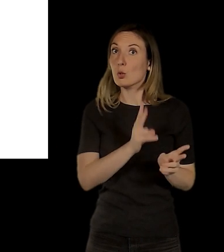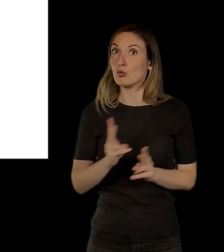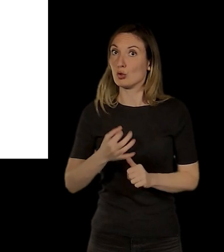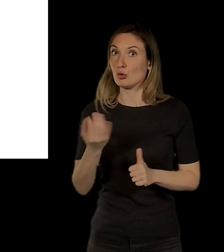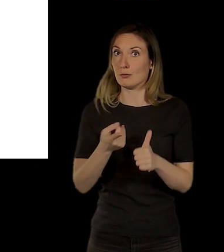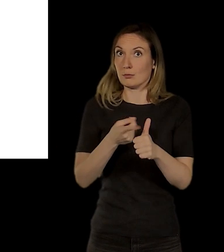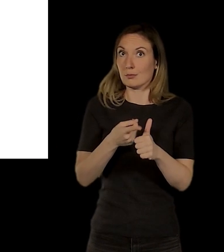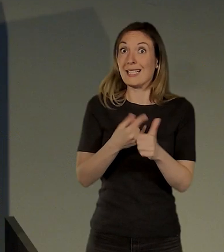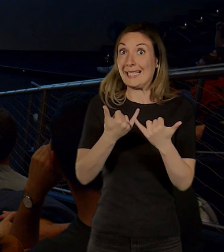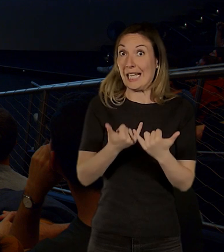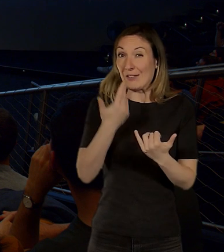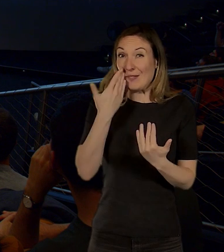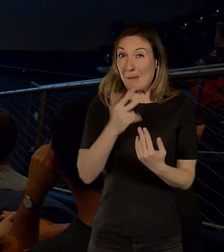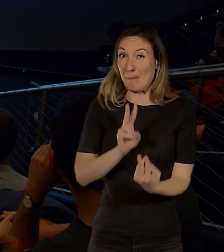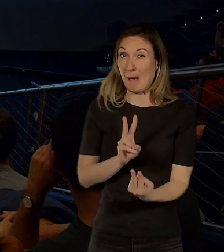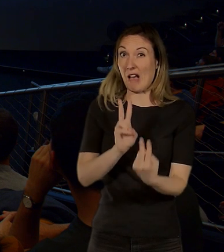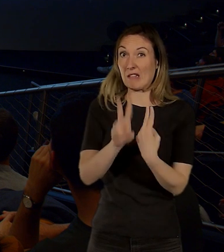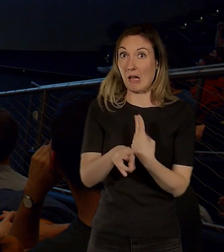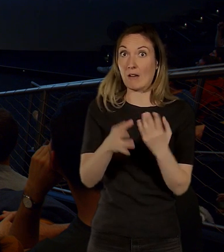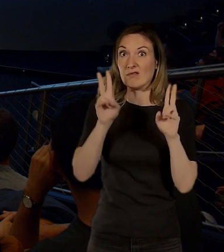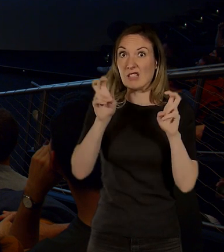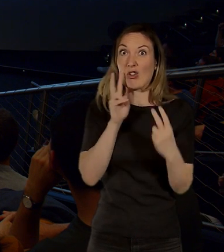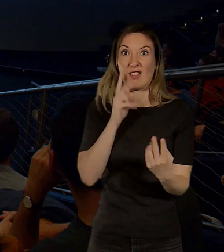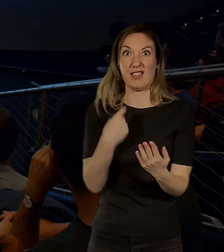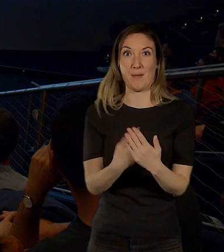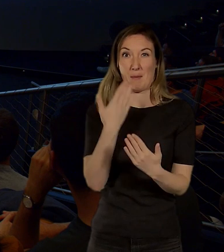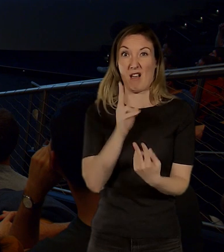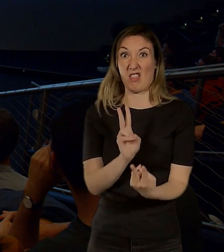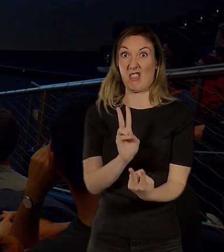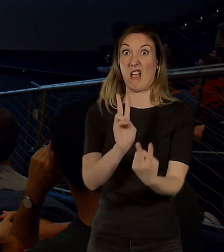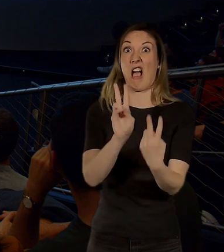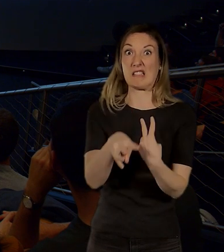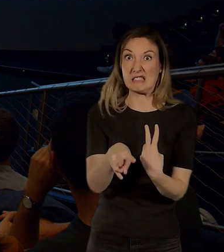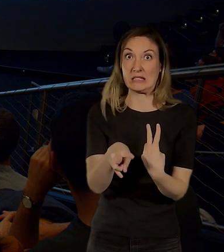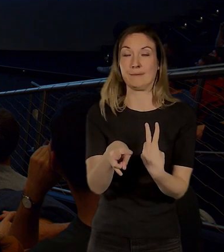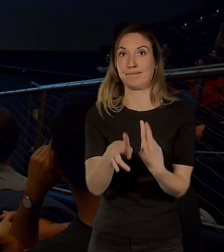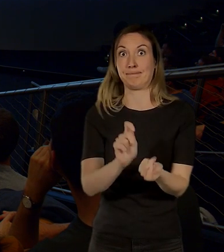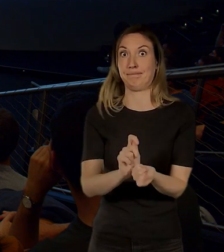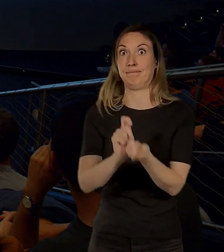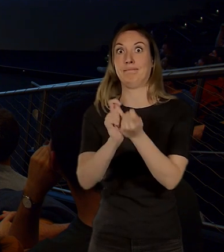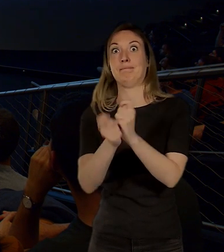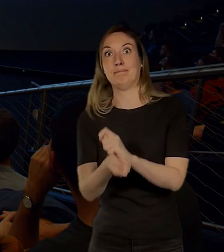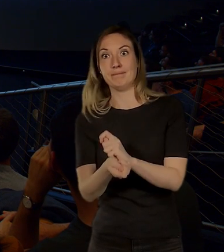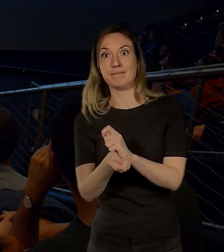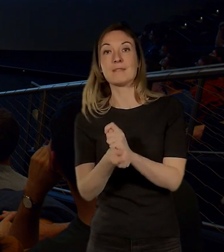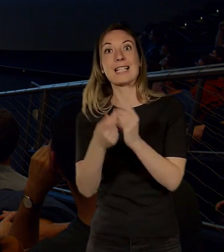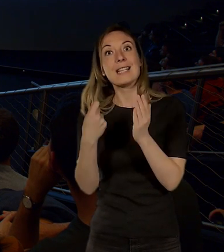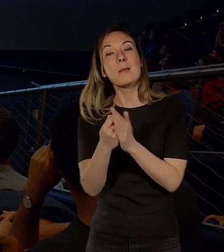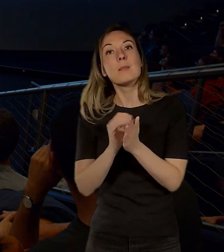ten současný stav, což by byl něco jako dálniční charakter, převíst do tohoto stavu.